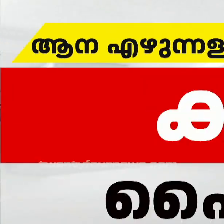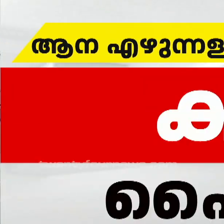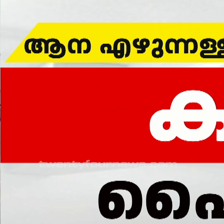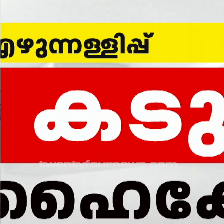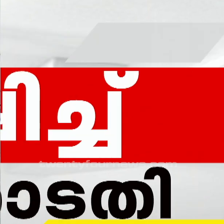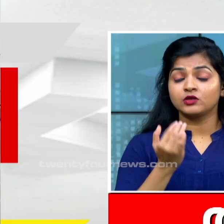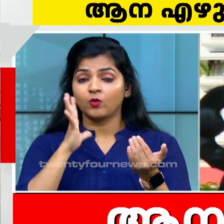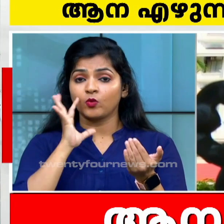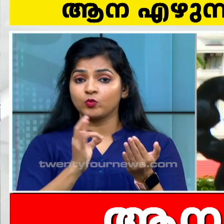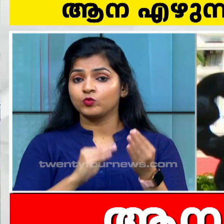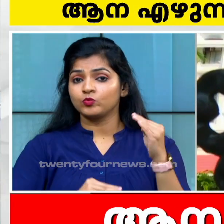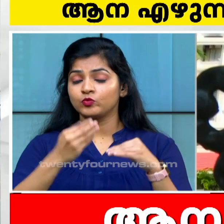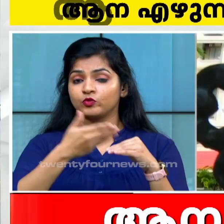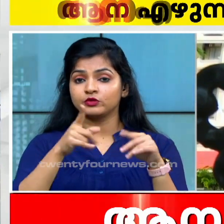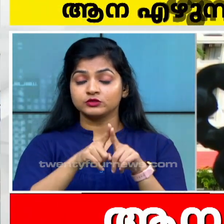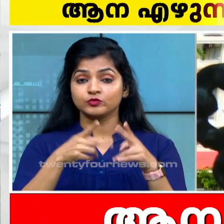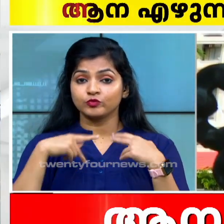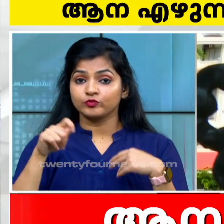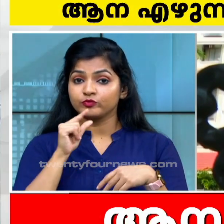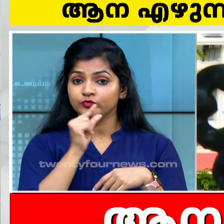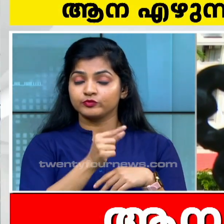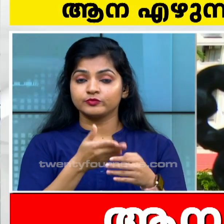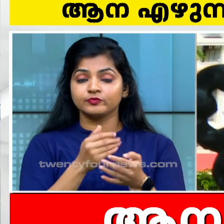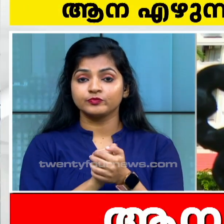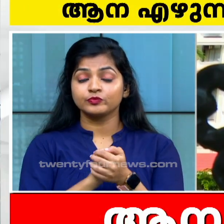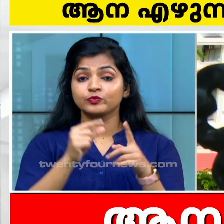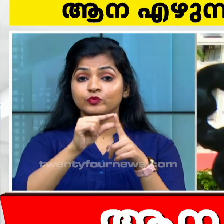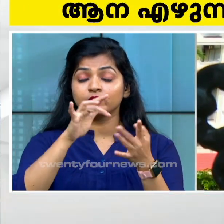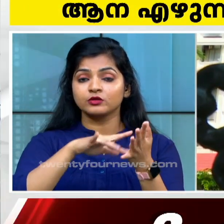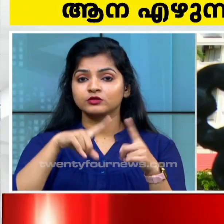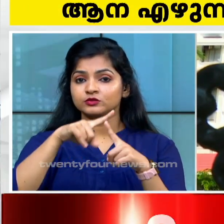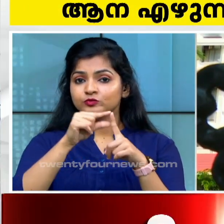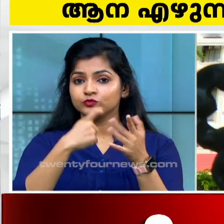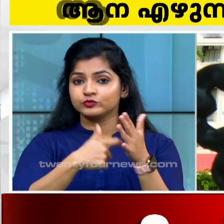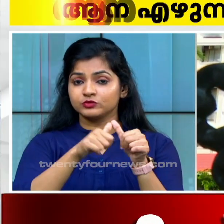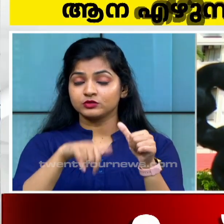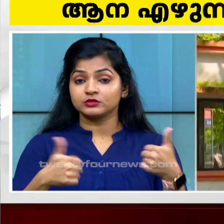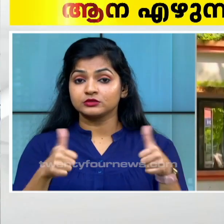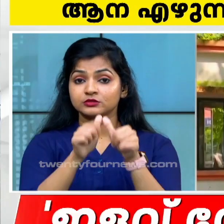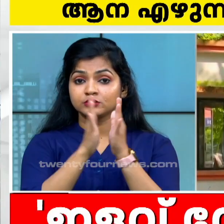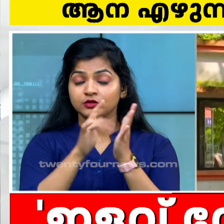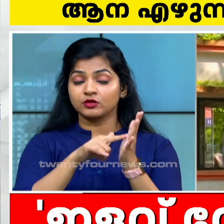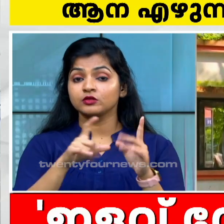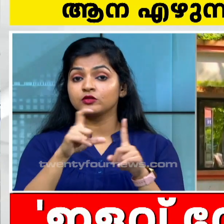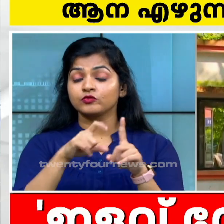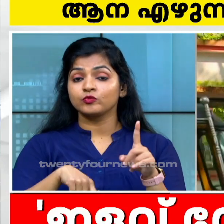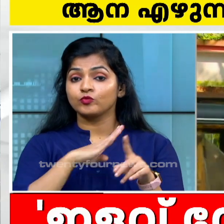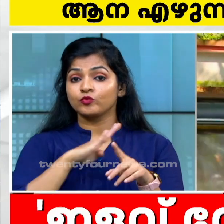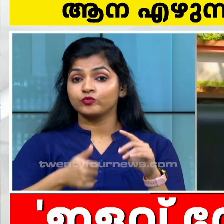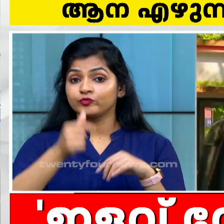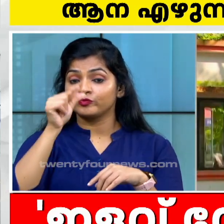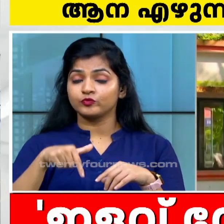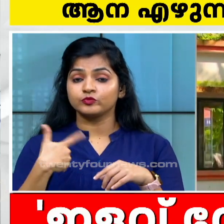തയ്യാറാകണമെന്നാണ് പറഞ്ഞത്. നമ്മൾ അല്പസമയം മുമ്പ് ഈ ശ്രീപൂർണ്ണത്രയീശ ക്ഷേത്രത്തിലെ ദേവസ്വം ഓഫീസറുമായി സംസാരിച്ചിരുന്നു. അദ്ദേഹം പറഞ്ഞത് ഹൈക്കോടതി